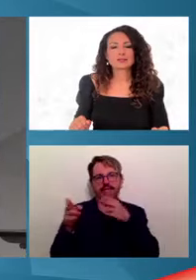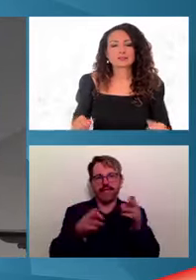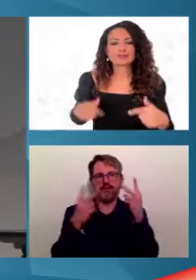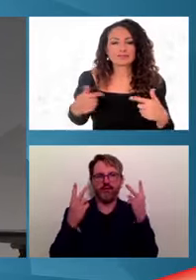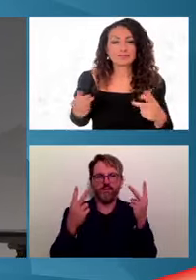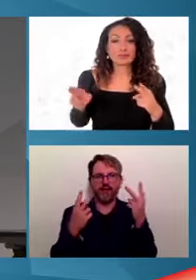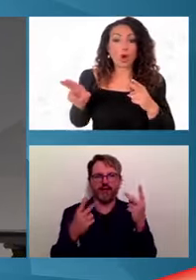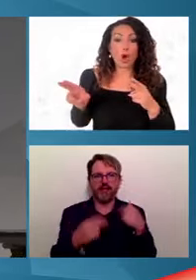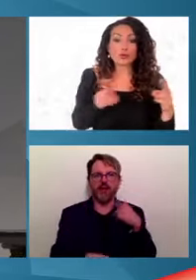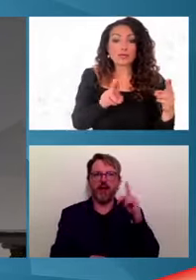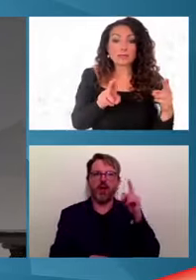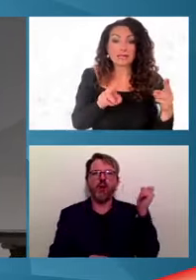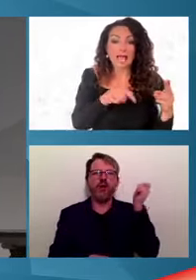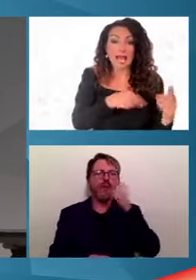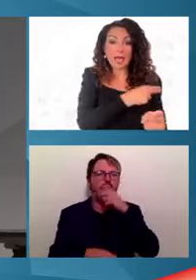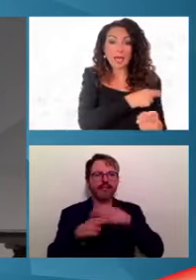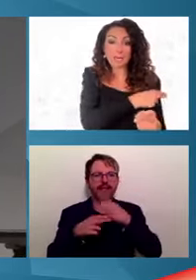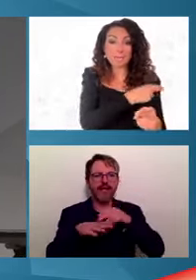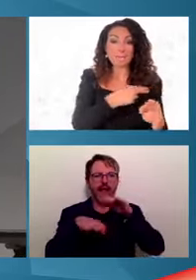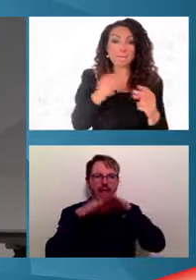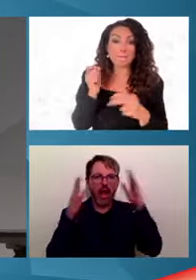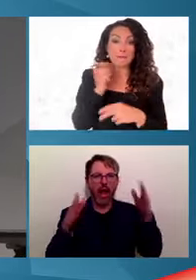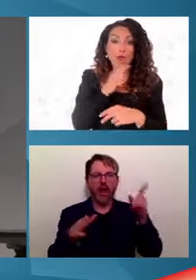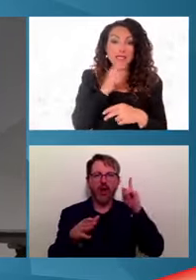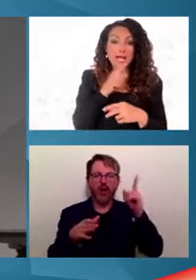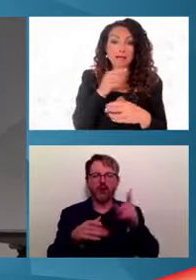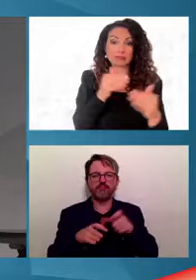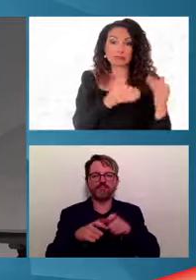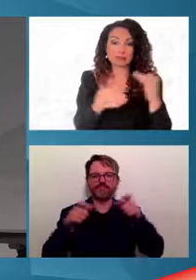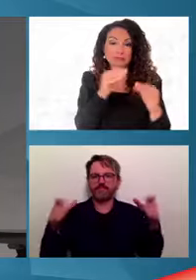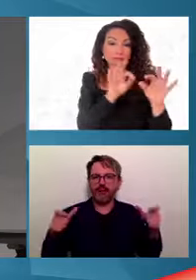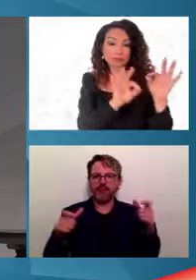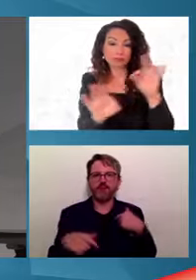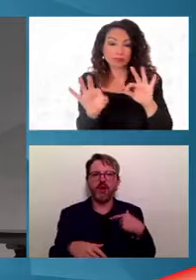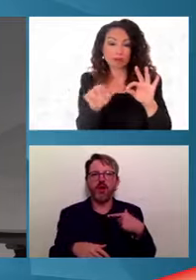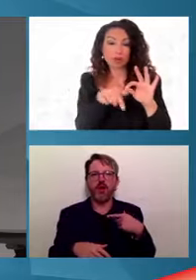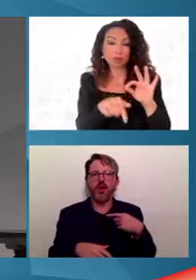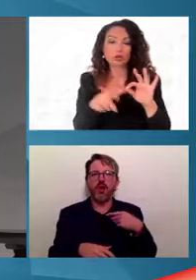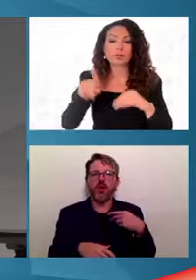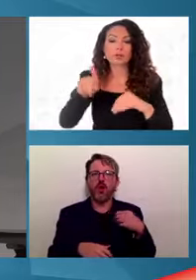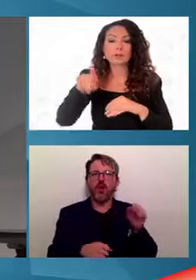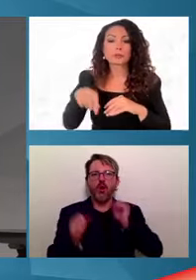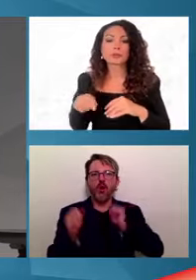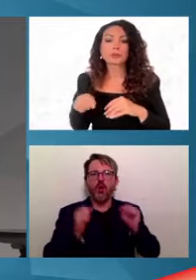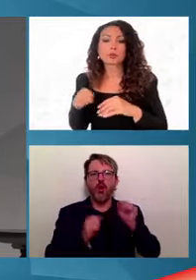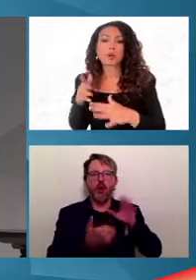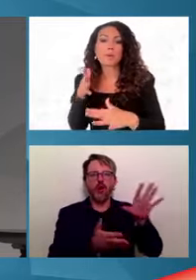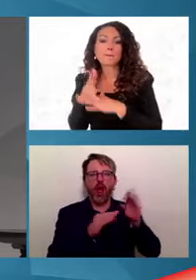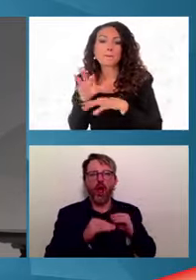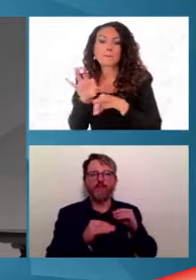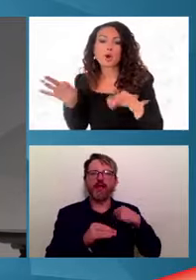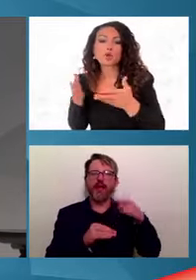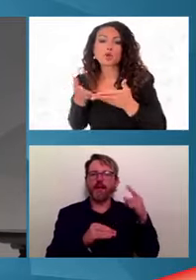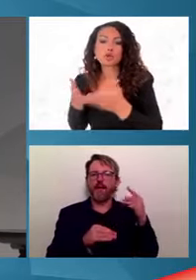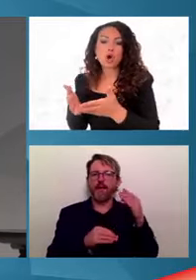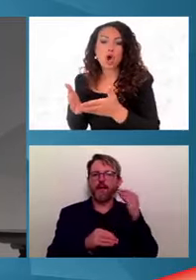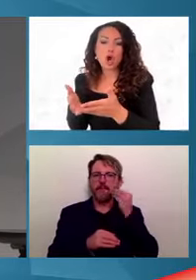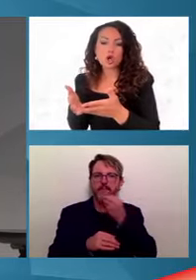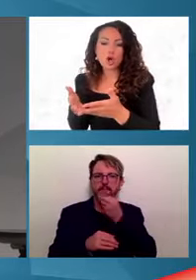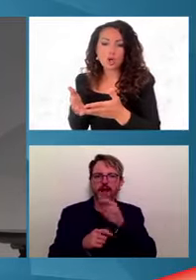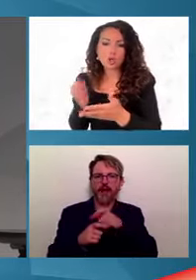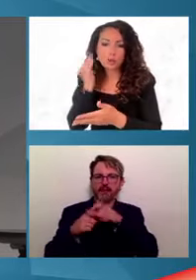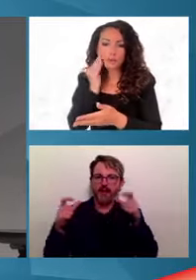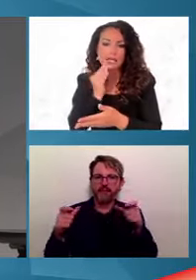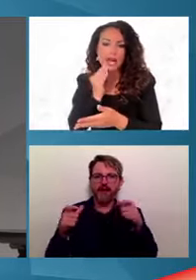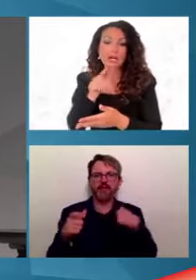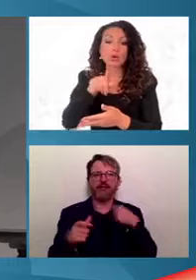Bolzano, abbiamo ampliato il pronto soccorso di Merano e abbiamo dato un'ala dell'ospedale di Bressanone in pieno Covid affinché potesse